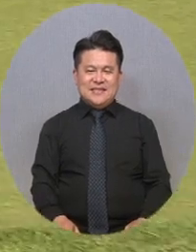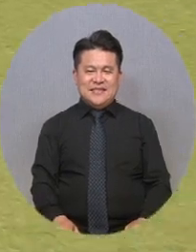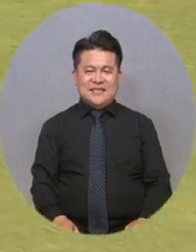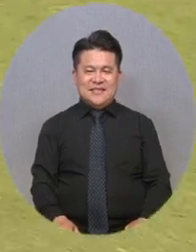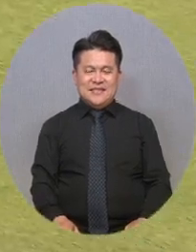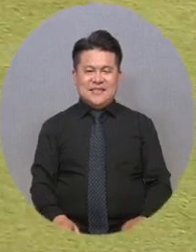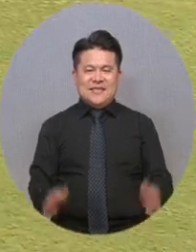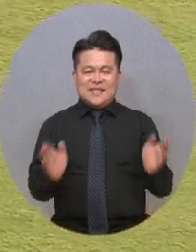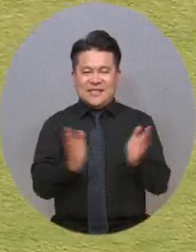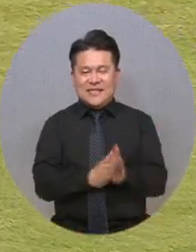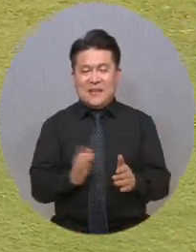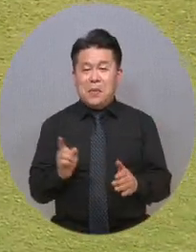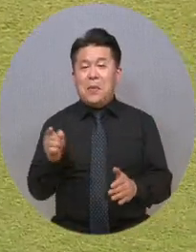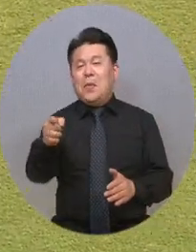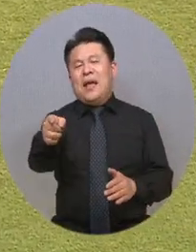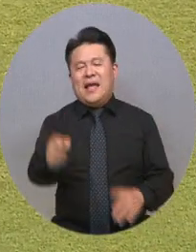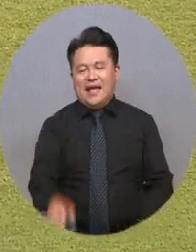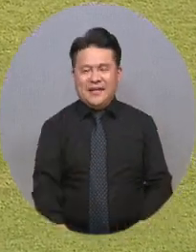우와 우와 많이 간다.